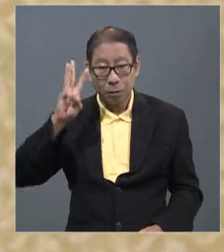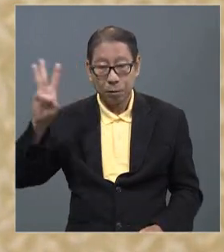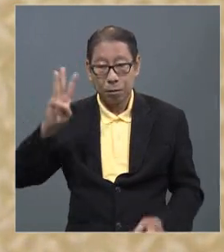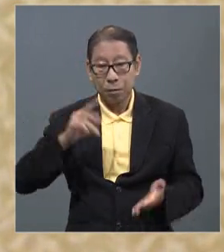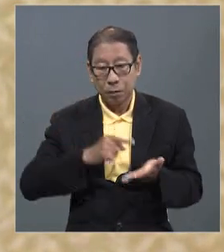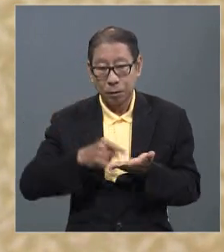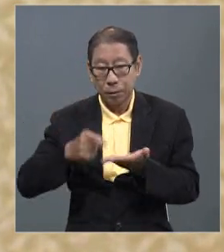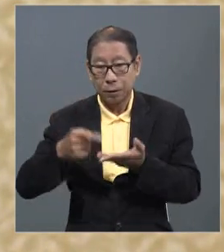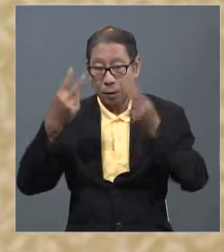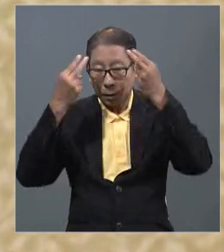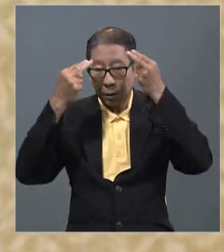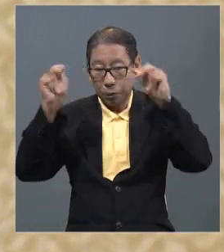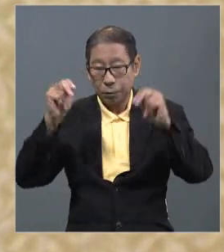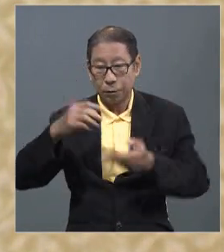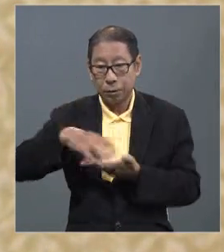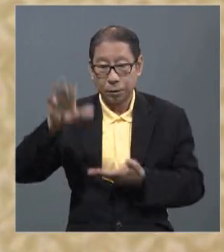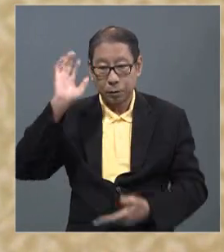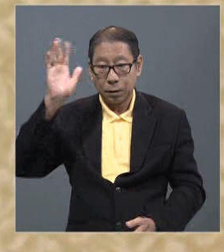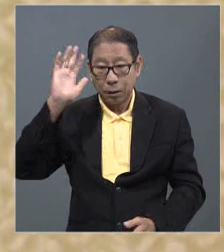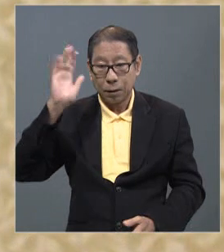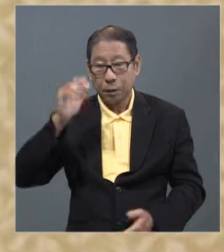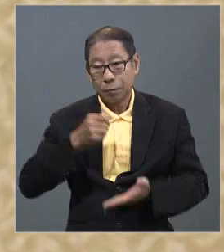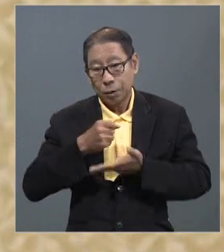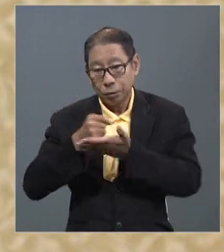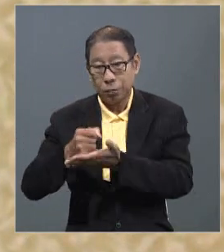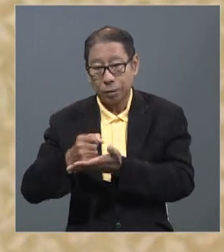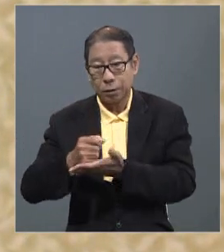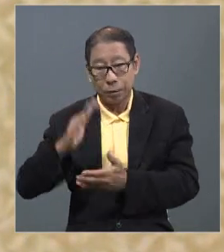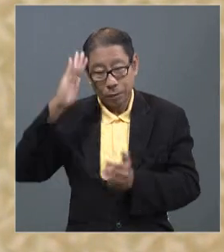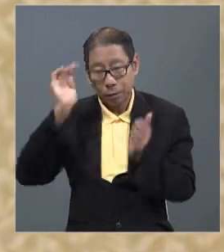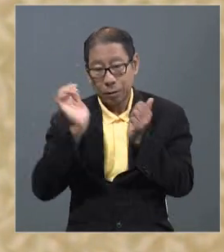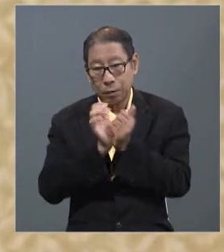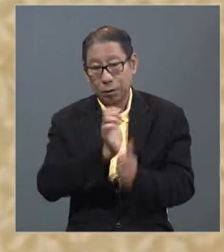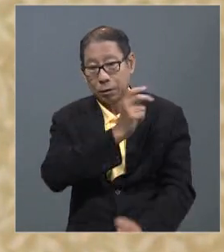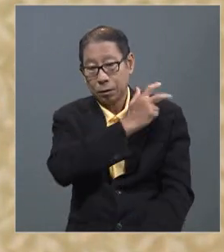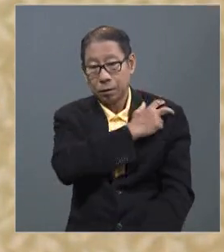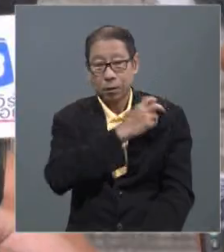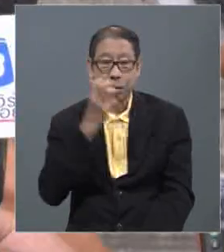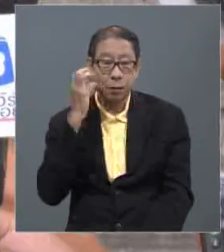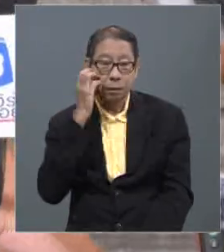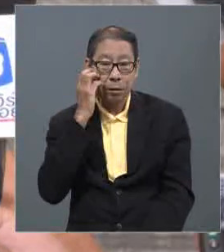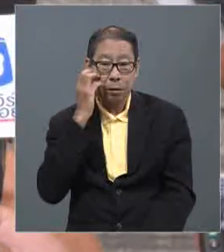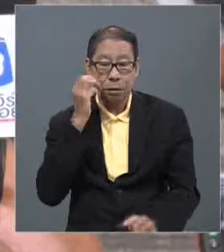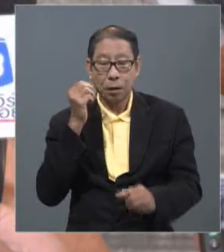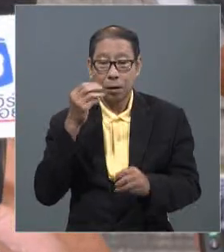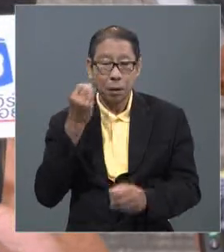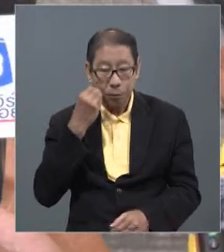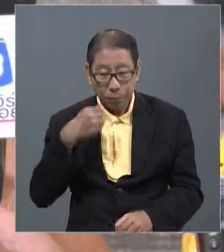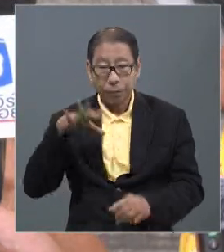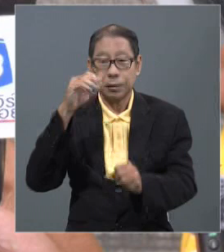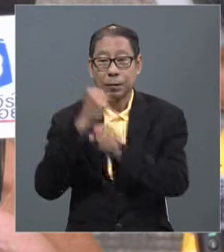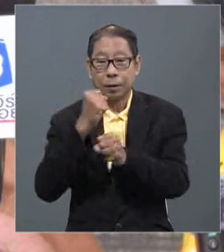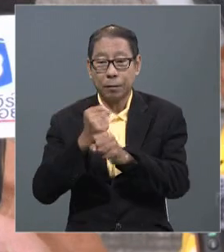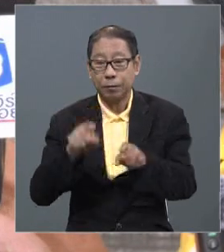ายกรัฐมนตรีเนี่ยออกมาแถลงในวันนั้นเนี่ยเพื่อมาช่วยเหลือบิ๊กโจ๊กนะครับให้กลับเข้าไปรับราชการในสำนักงานตำรวจแห่งชาตินะครับเรื่องนี้เนี่ย